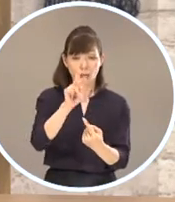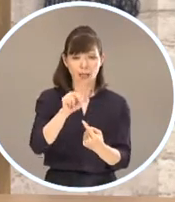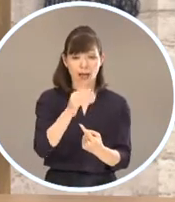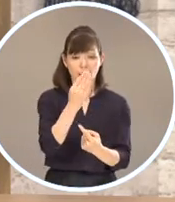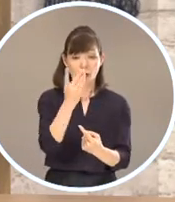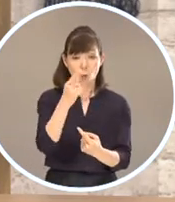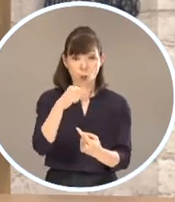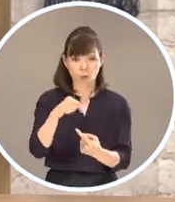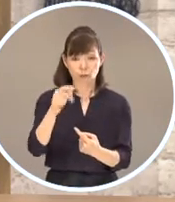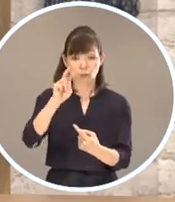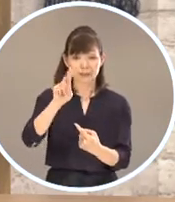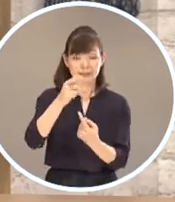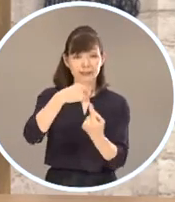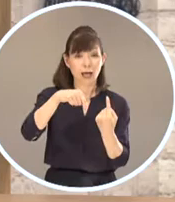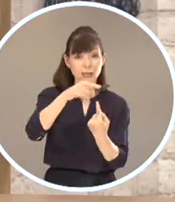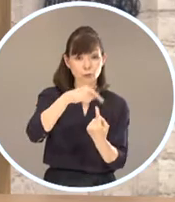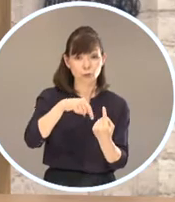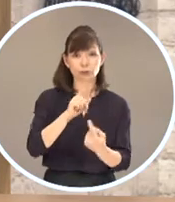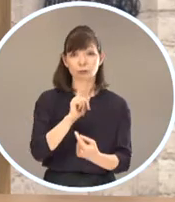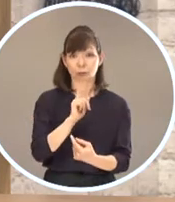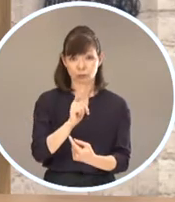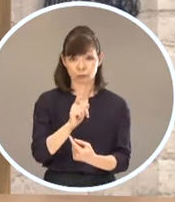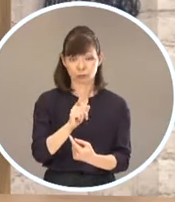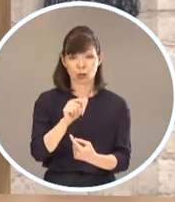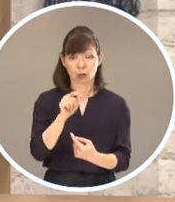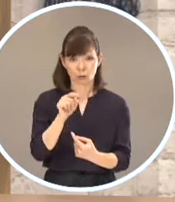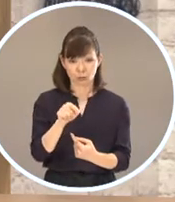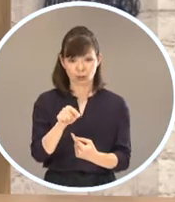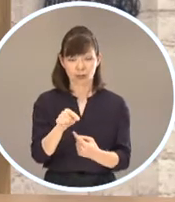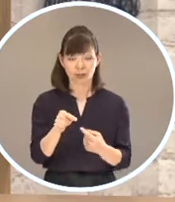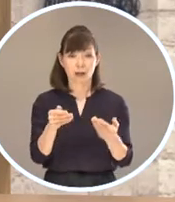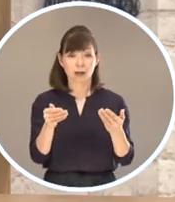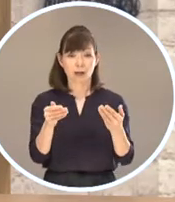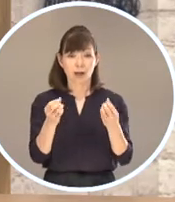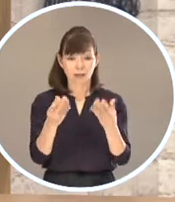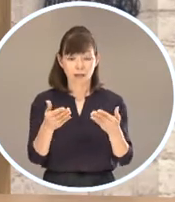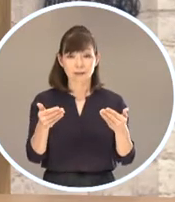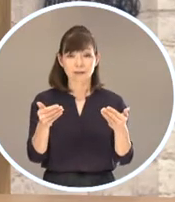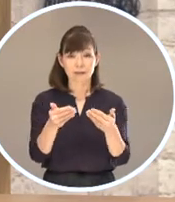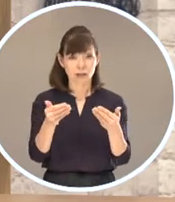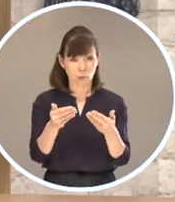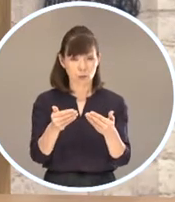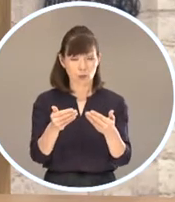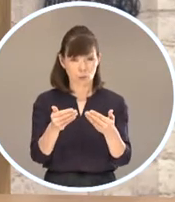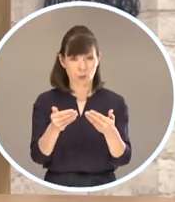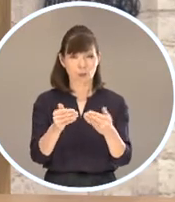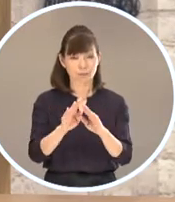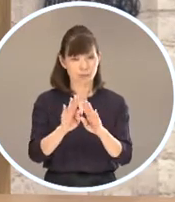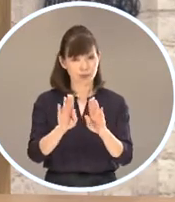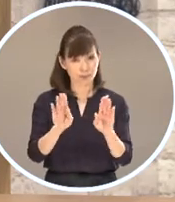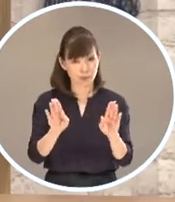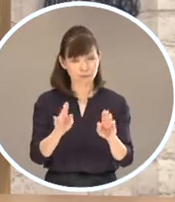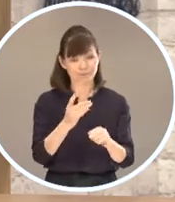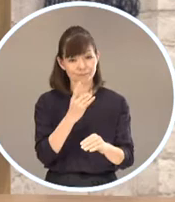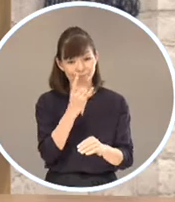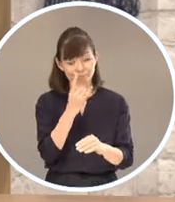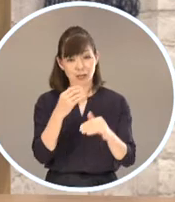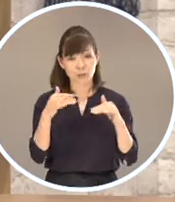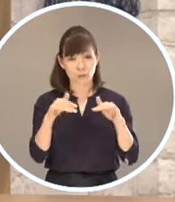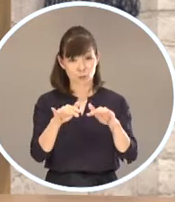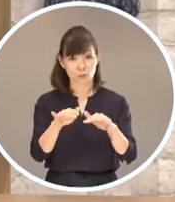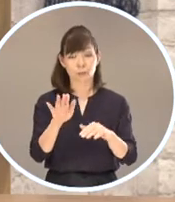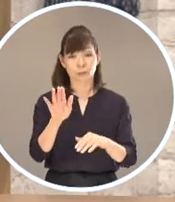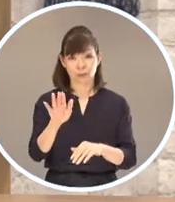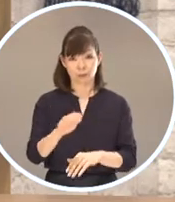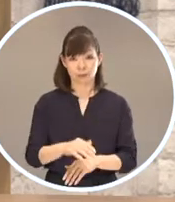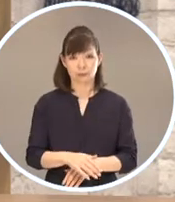というような言い方をしますけれども、この部分が新たなその産業につながっていくのではないかということで、ここもまた注目されているところなん